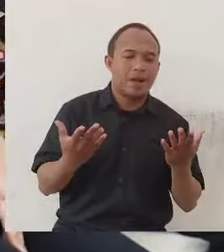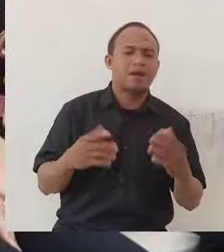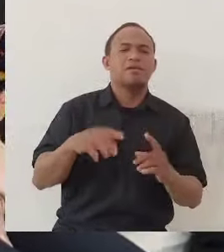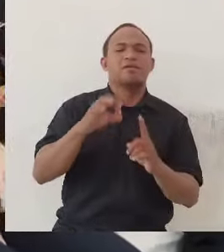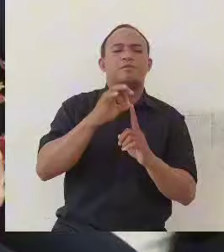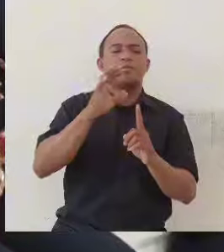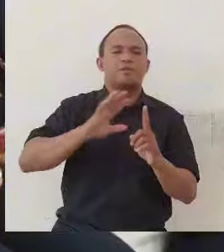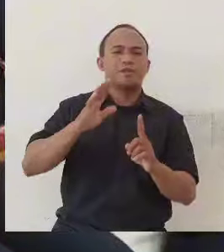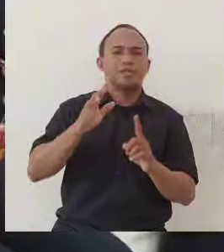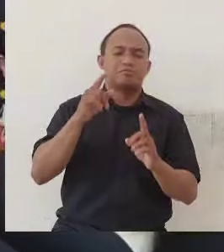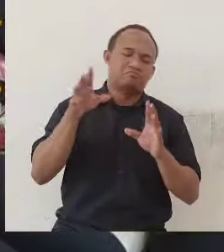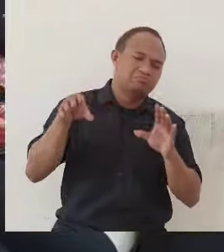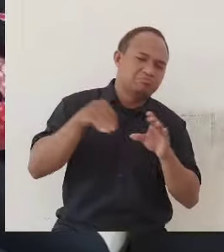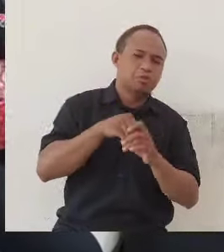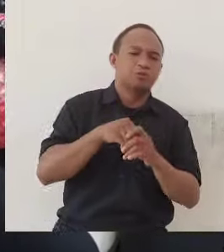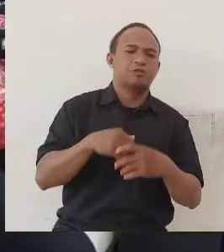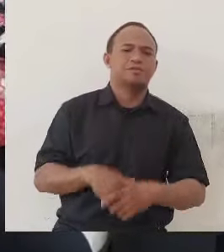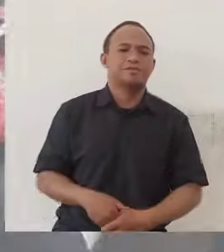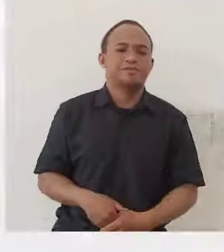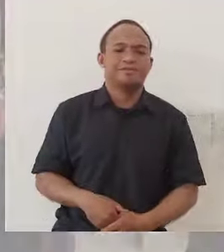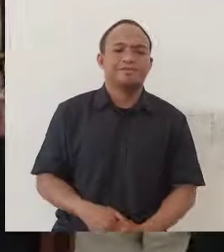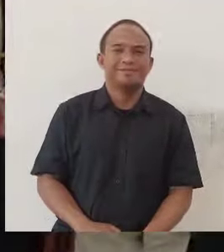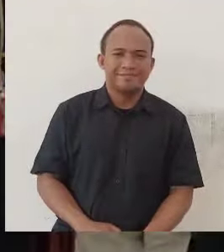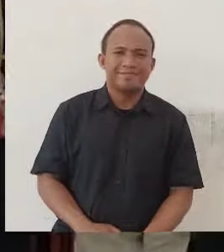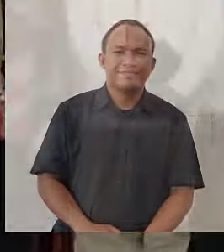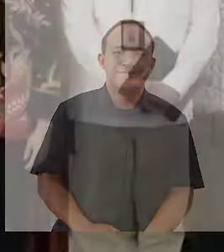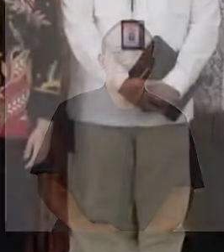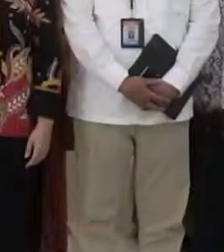stakeholder terkait, serta Inspektorat Provinsi.